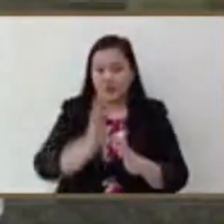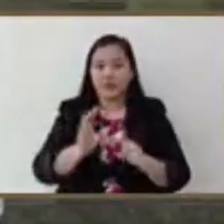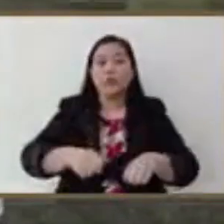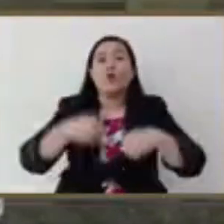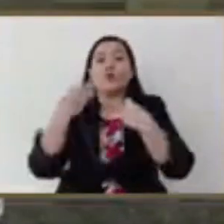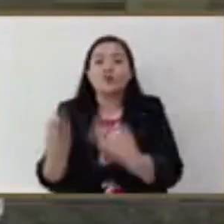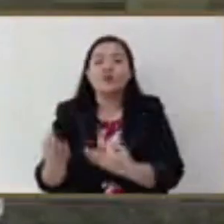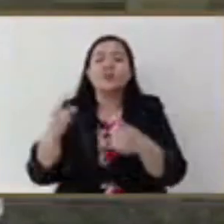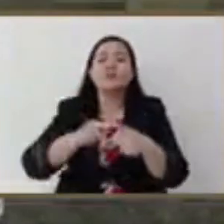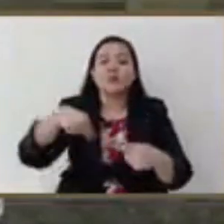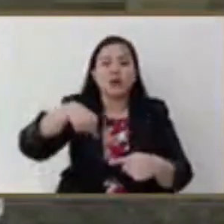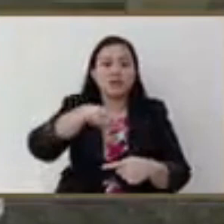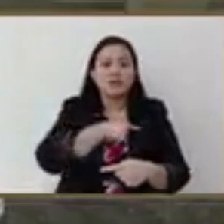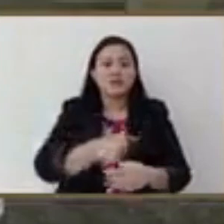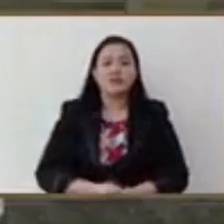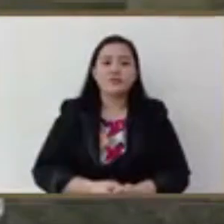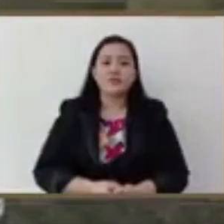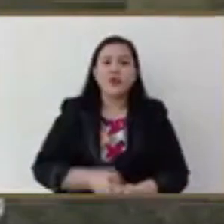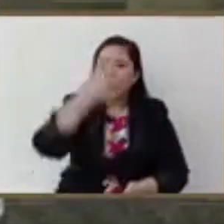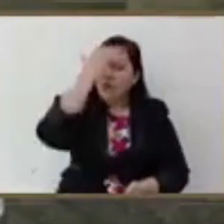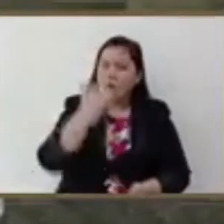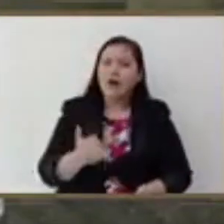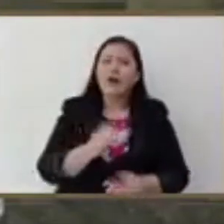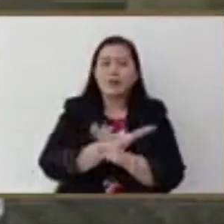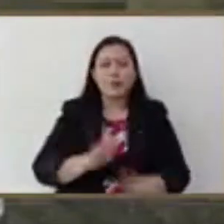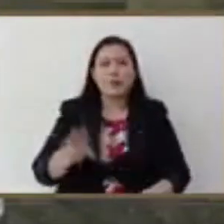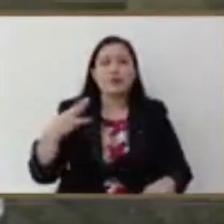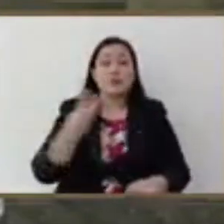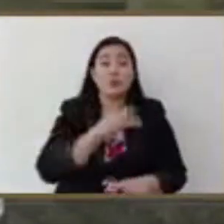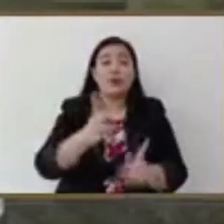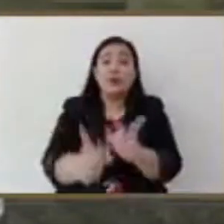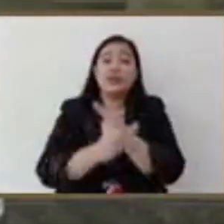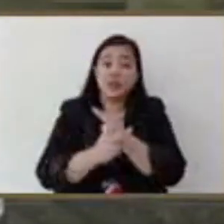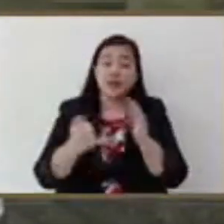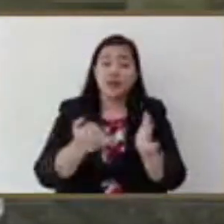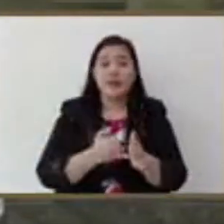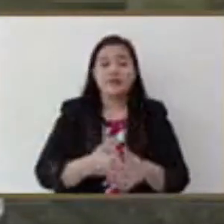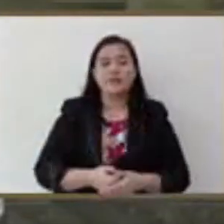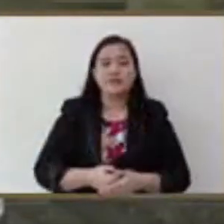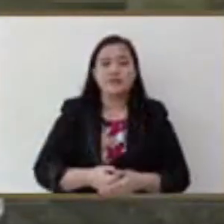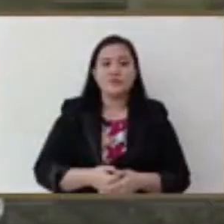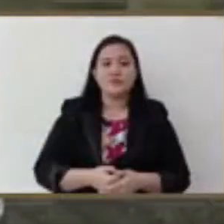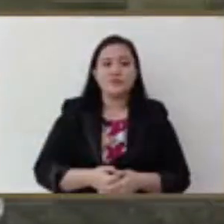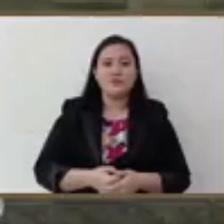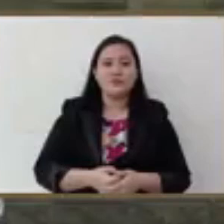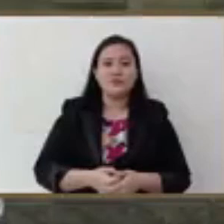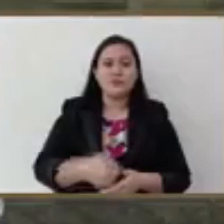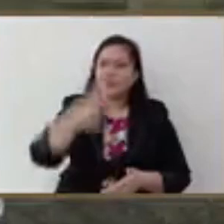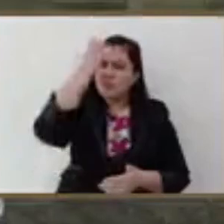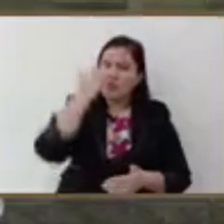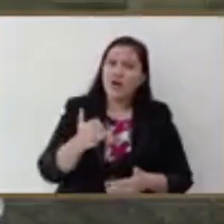it? And why are we missing it? Why is it okay lang pagka, na kahit ma-miss po